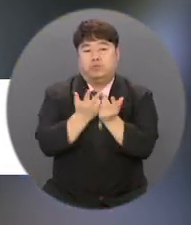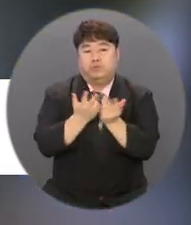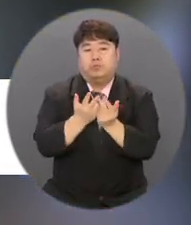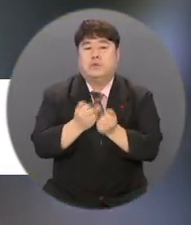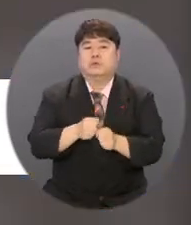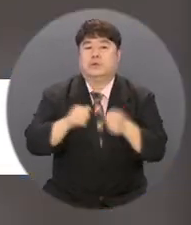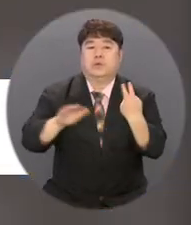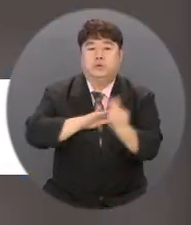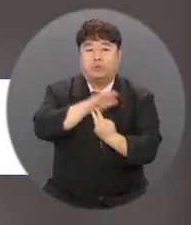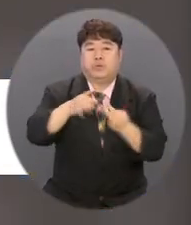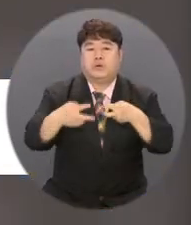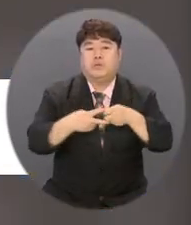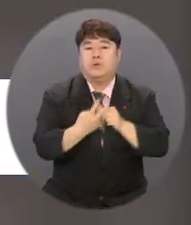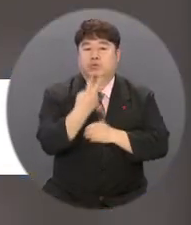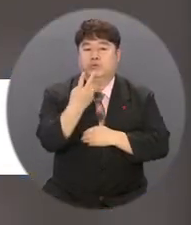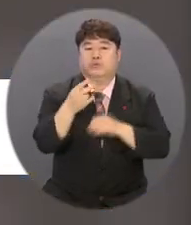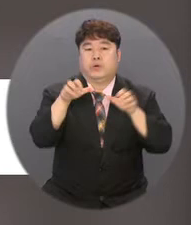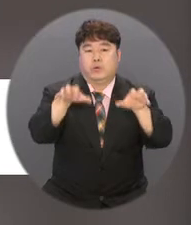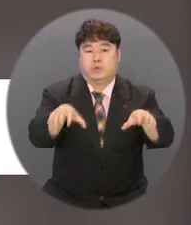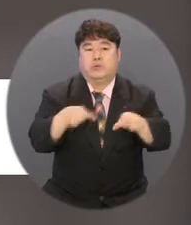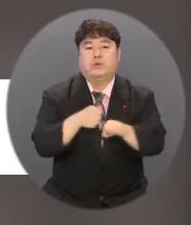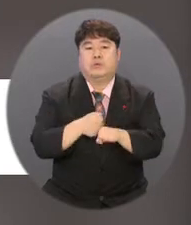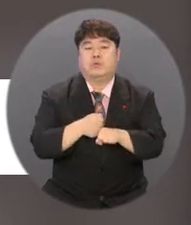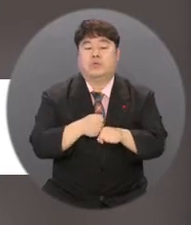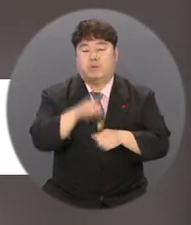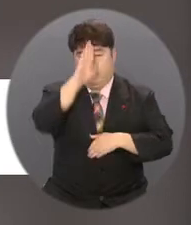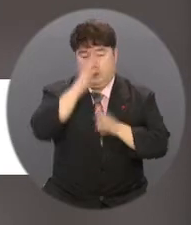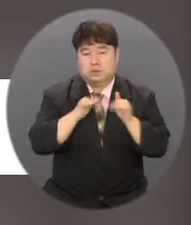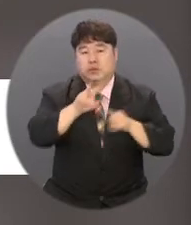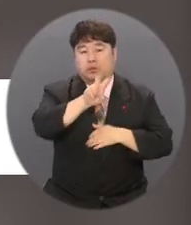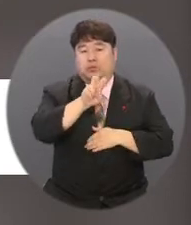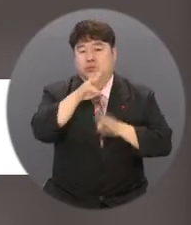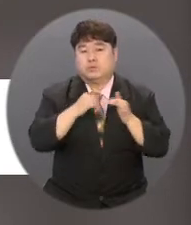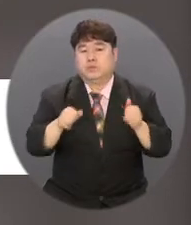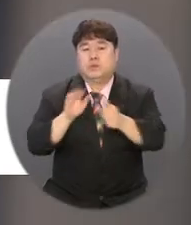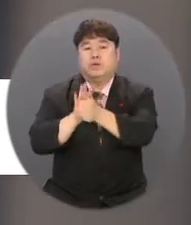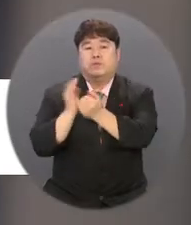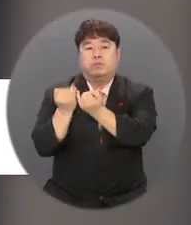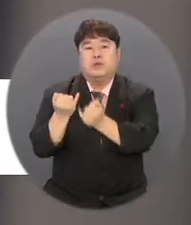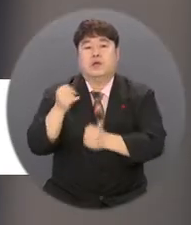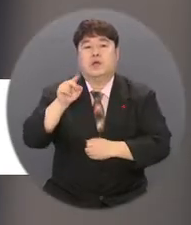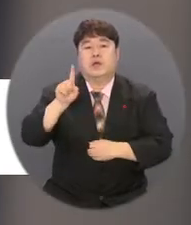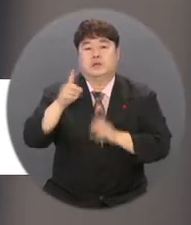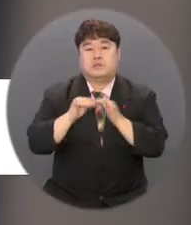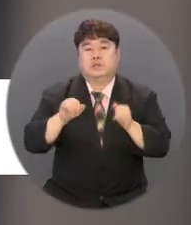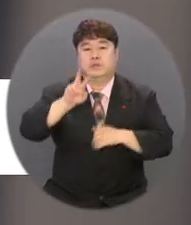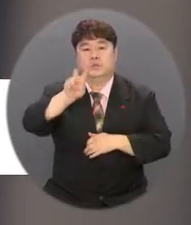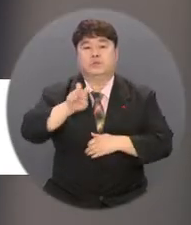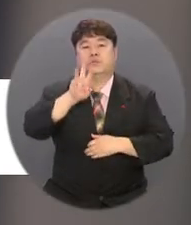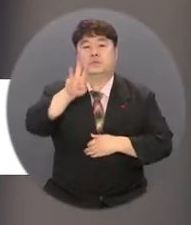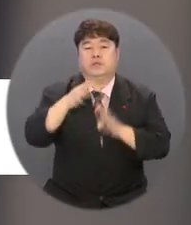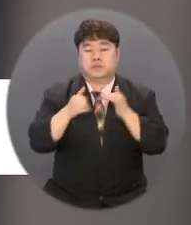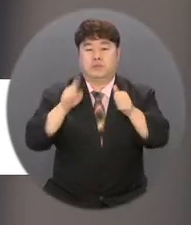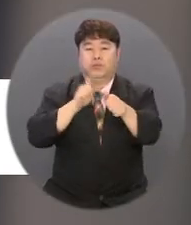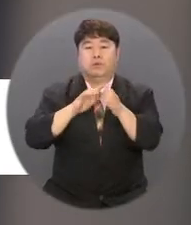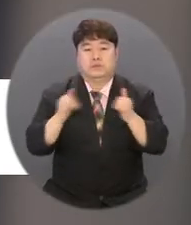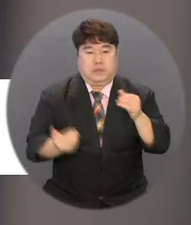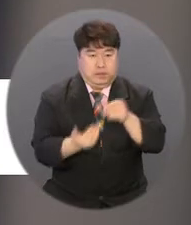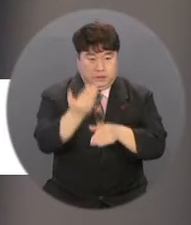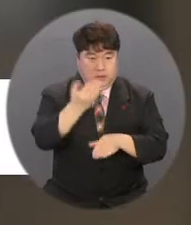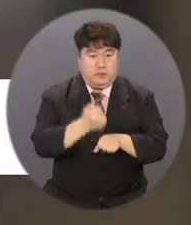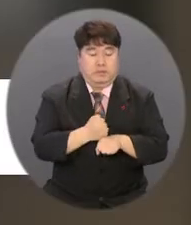소재 요양병원 2개 병동에서 환자 22명과 조무사 1명 등 23명의 확진자가